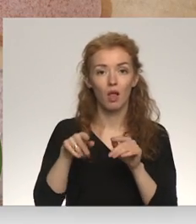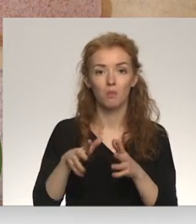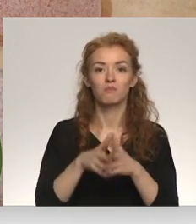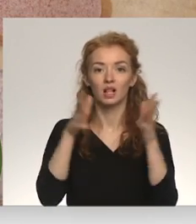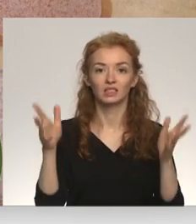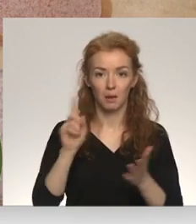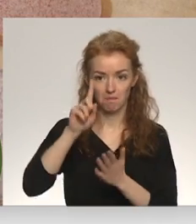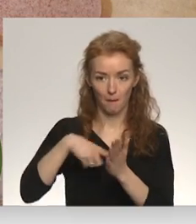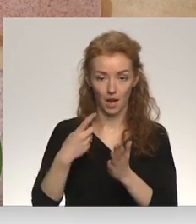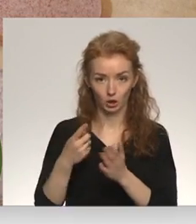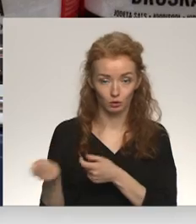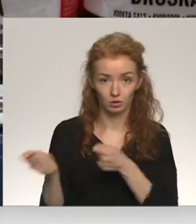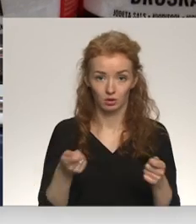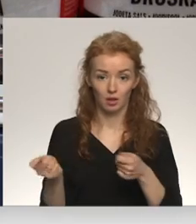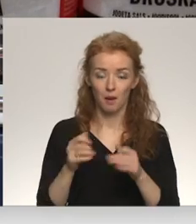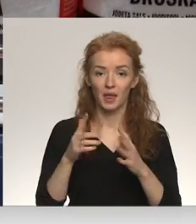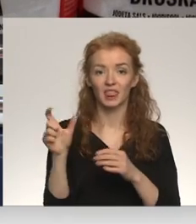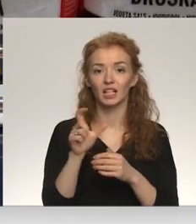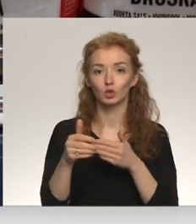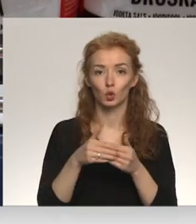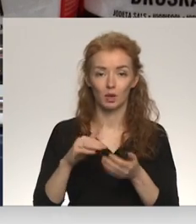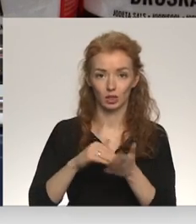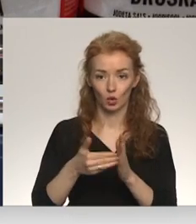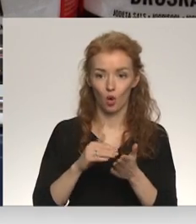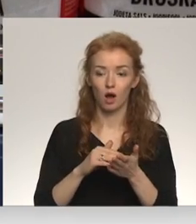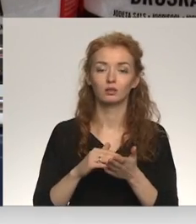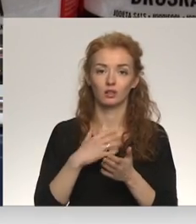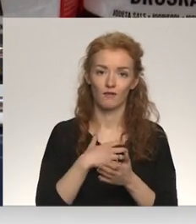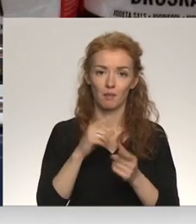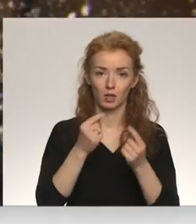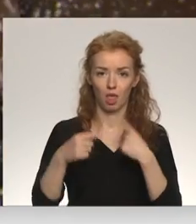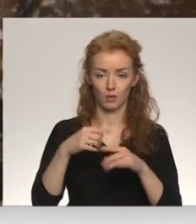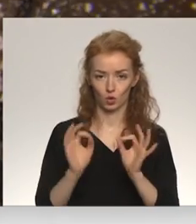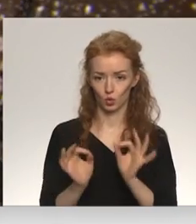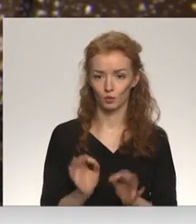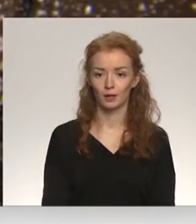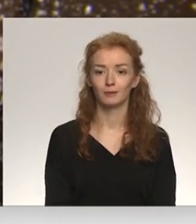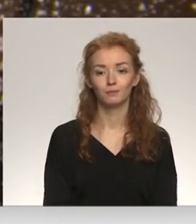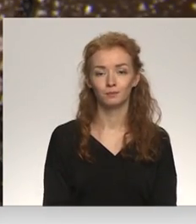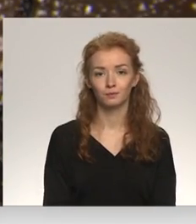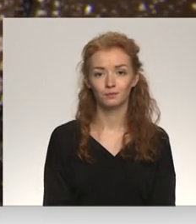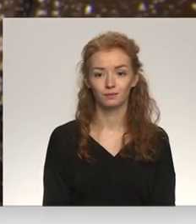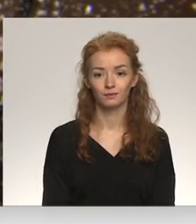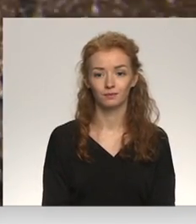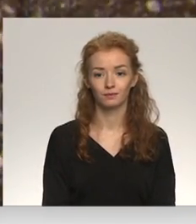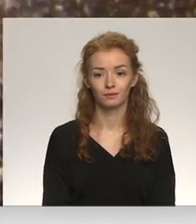milzīgajā pieprasījumā, taču drīzumā situācijai vajadzētu sākt stabilizēties. Zanda Ozola, Balodainis Kupčs, Latvijas televīzija.